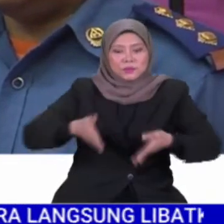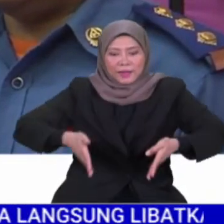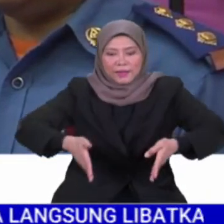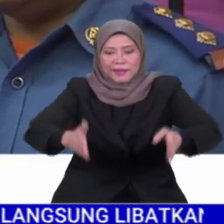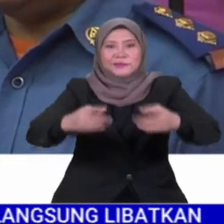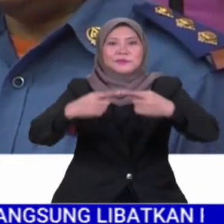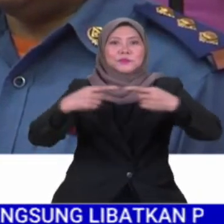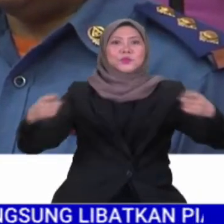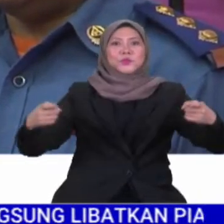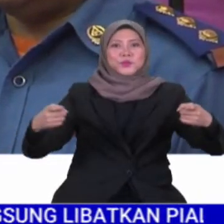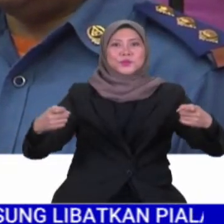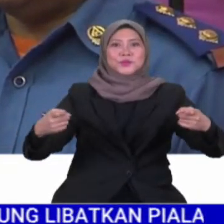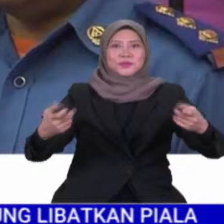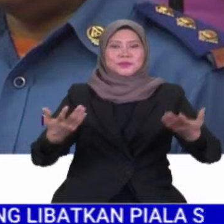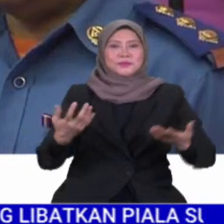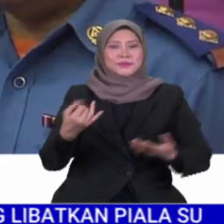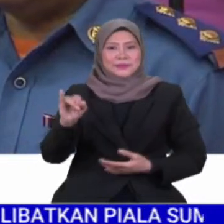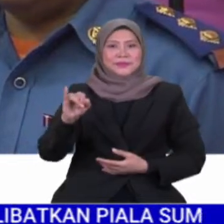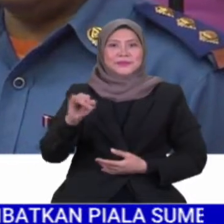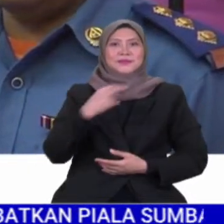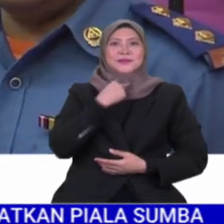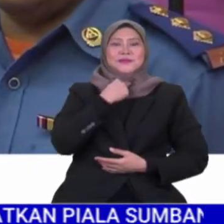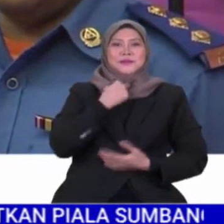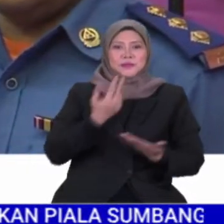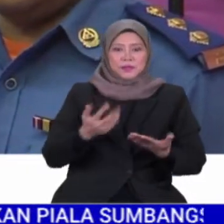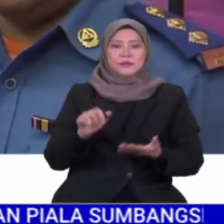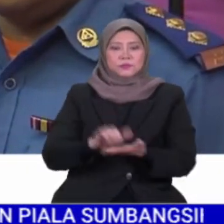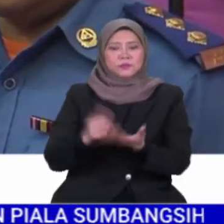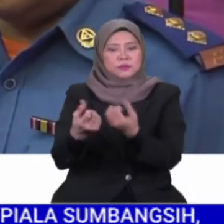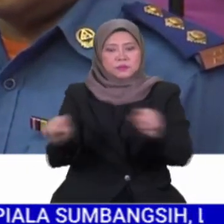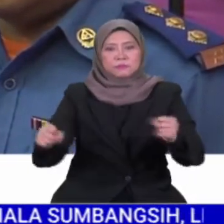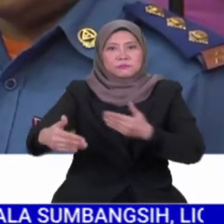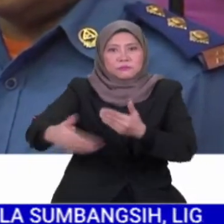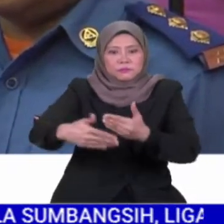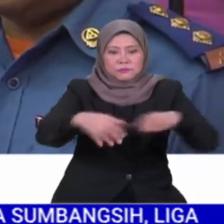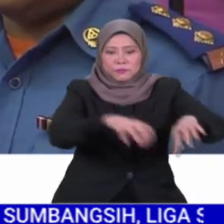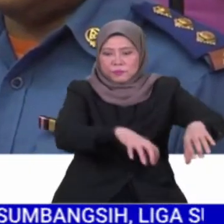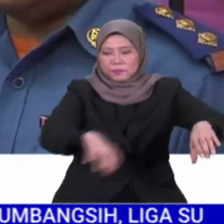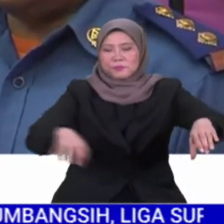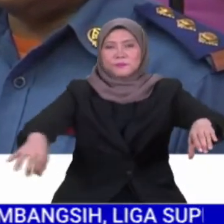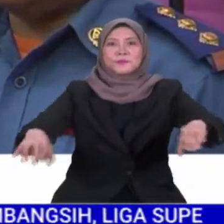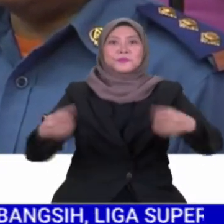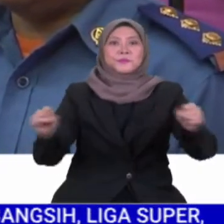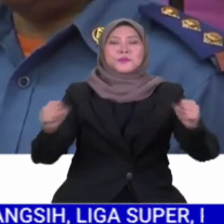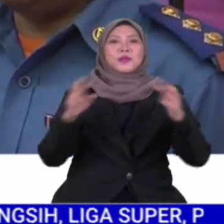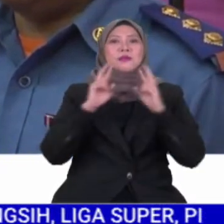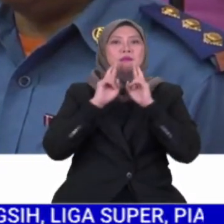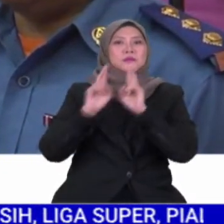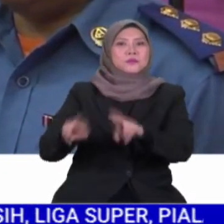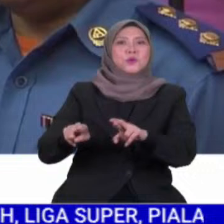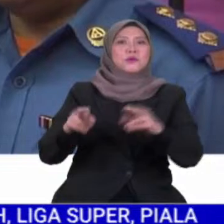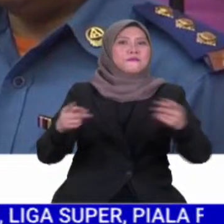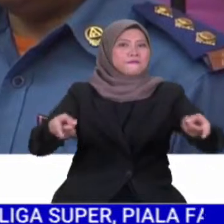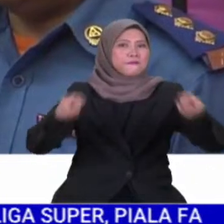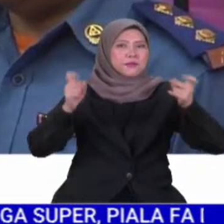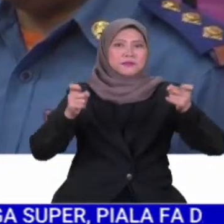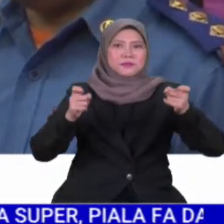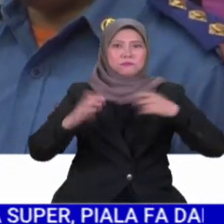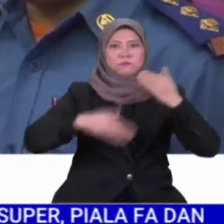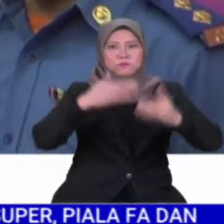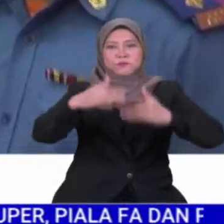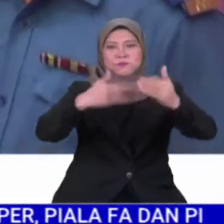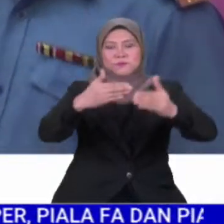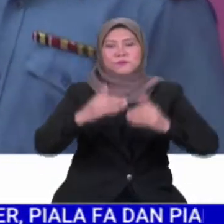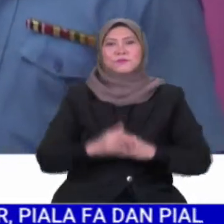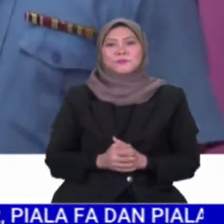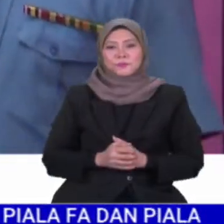hubungan. Jadi kerana itulah kalau kita lihat pada hari ini, respon yang diambil itu begitu pantas. Ya. Bersama Encik